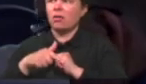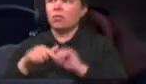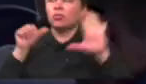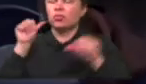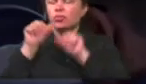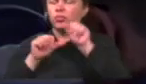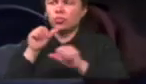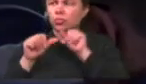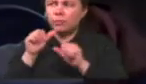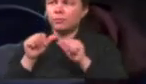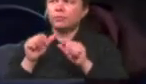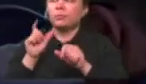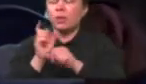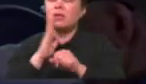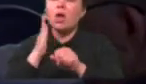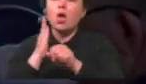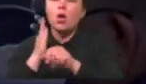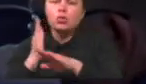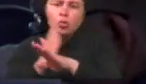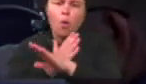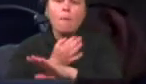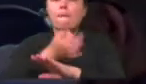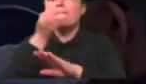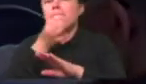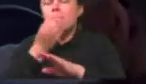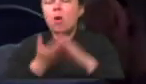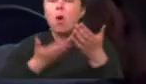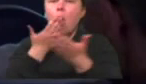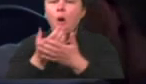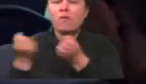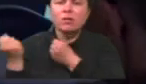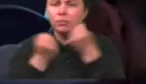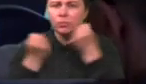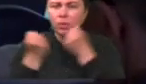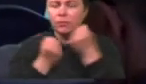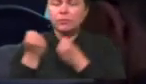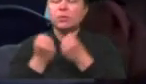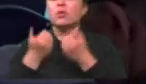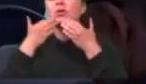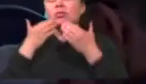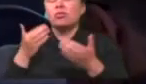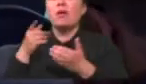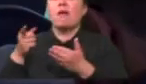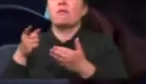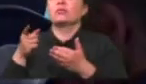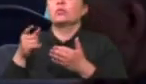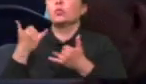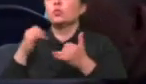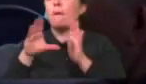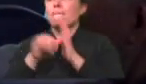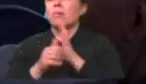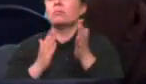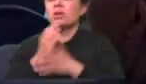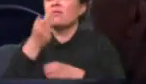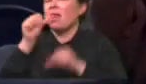2006 roku następuje stopniowa poprawa oferty przewozowej. Dzięki temu właśnie te miejscowości, które przez tyle